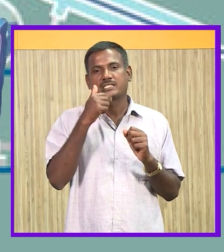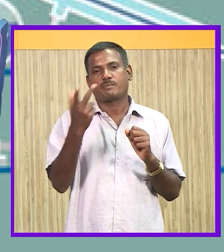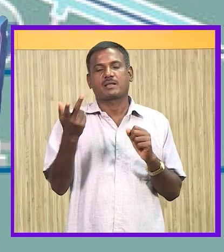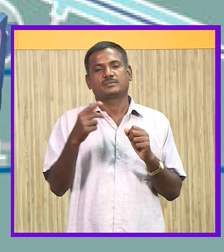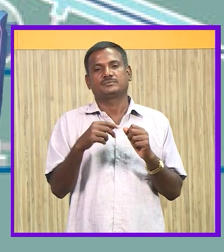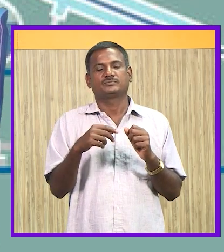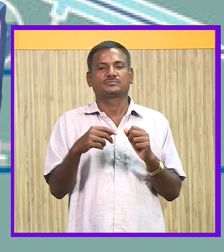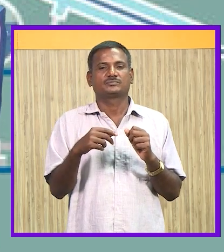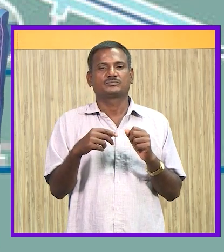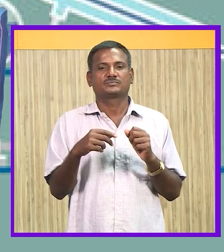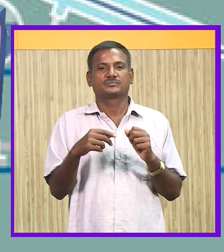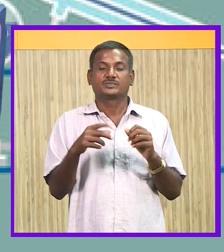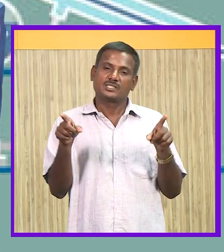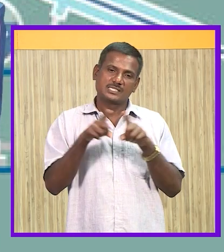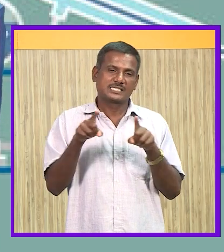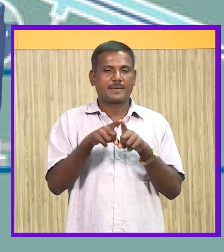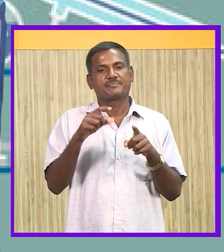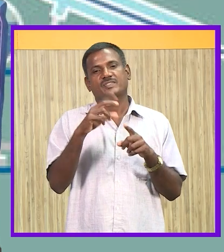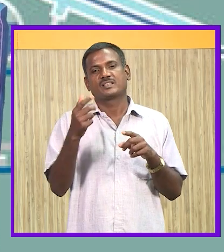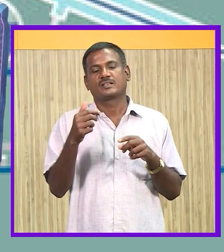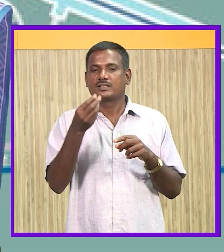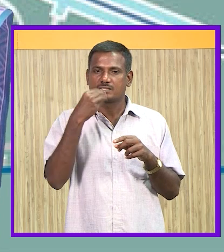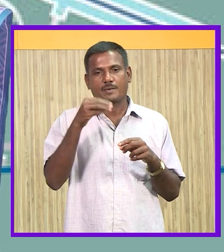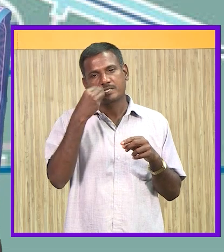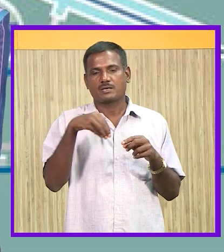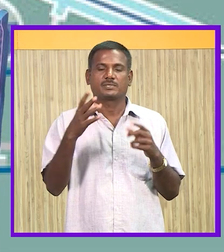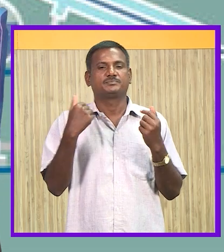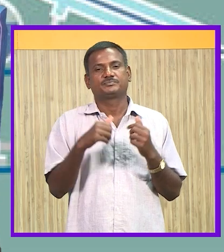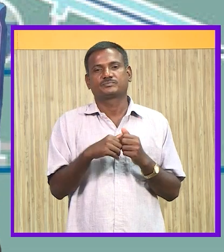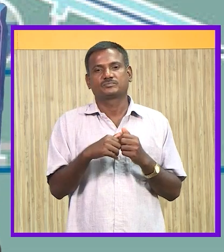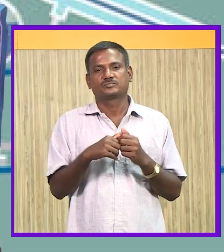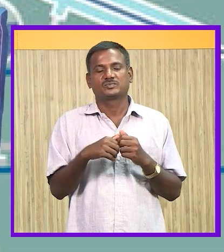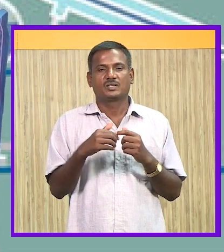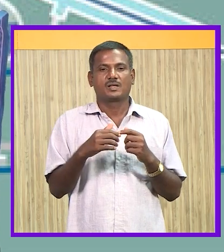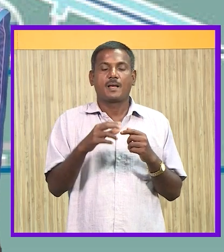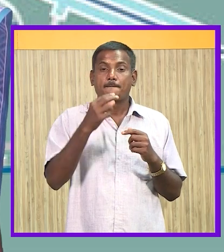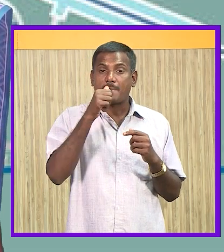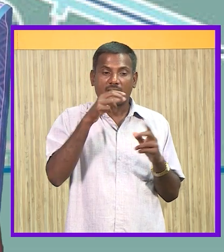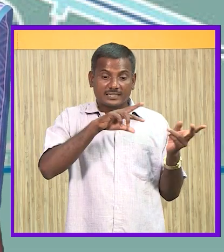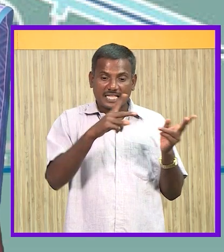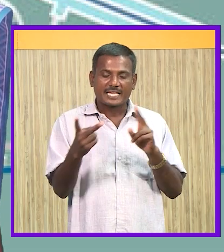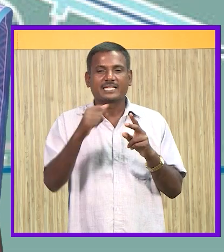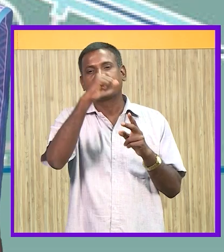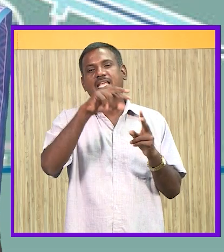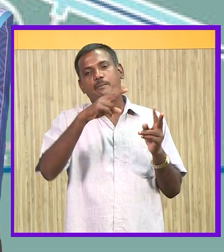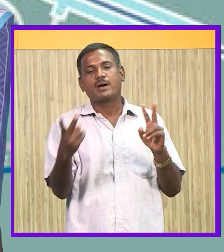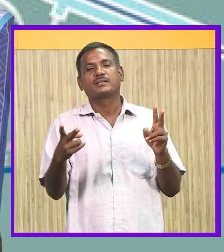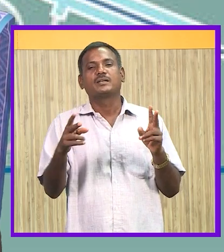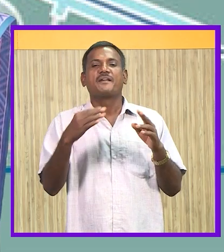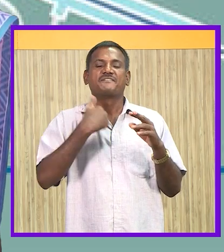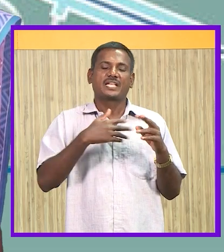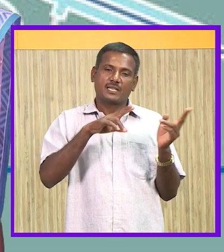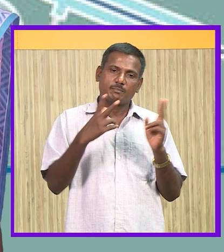மட்டும் வேரியேஷன் தெரியும். ஆனால் அப்படியே நம்ம என்ன செய்யலாம், தயிரை உருவாக்கலாம். எனவே பாலை தயிராக மாற்றக்கூடிய நிகழ்வும்